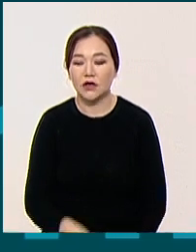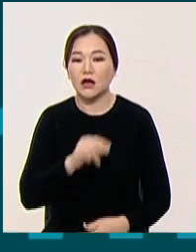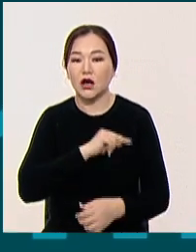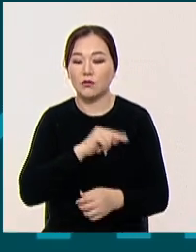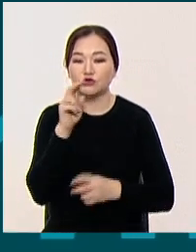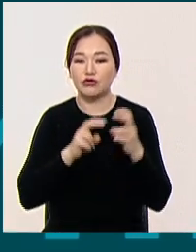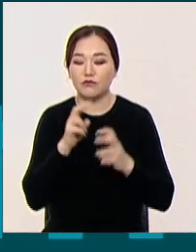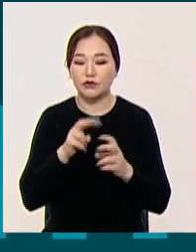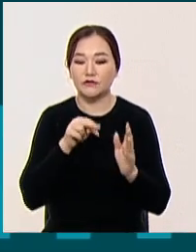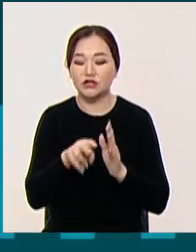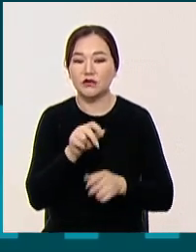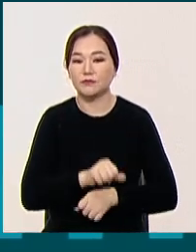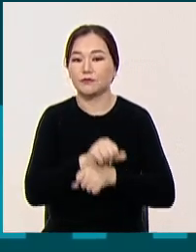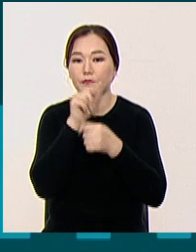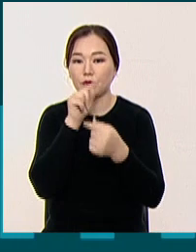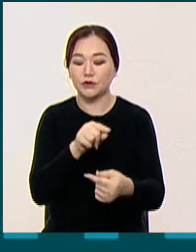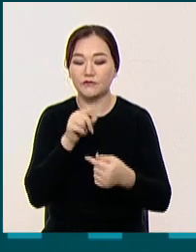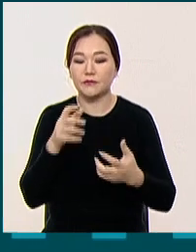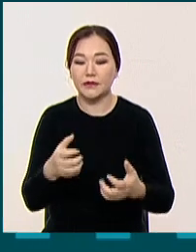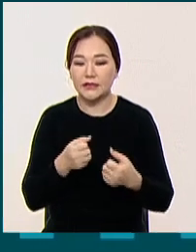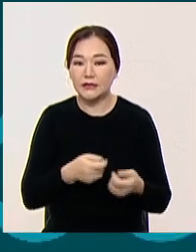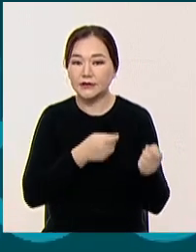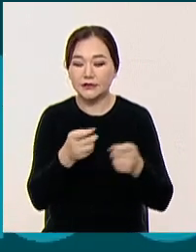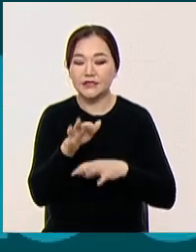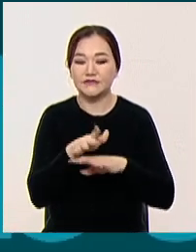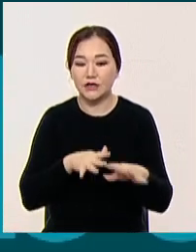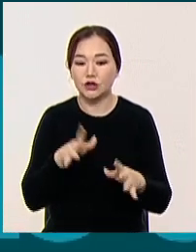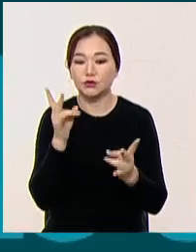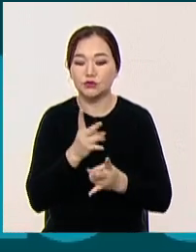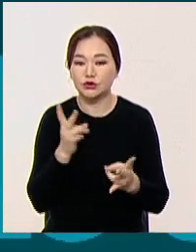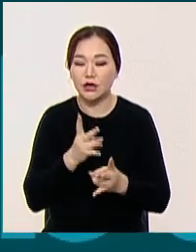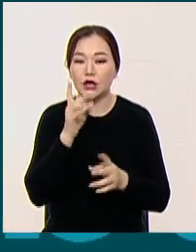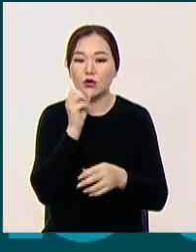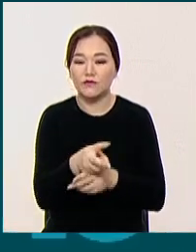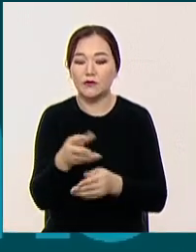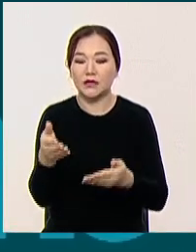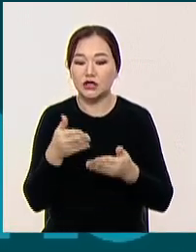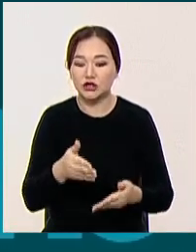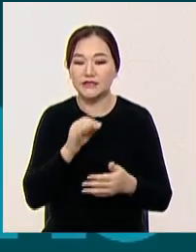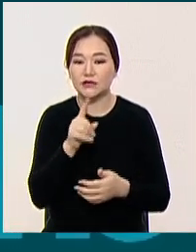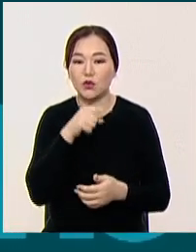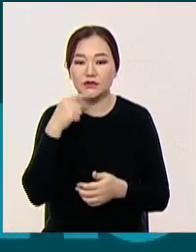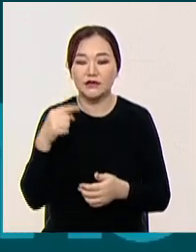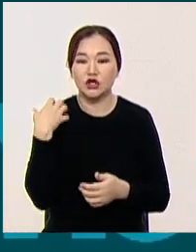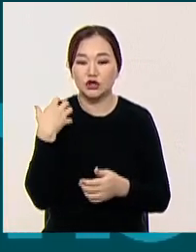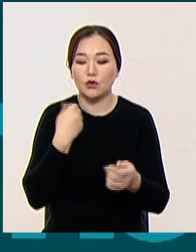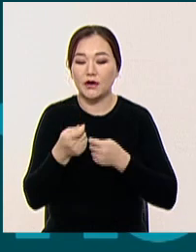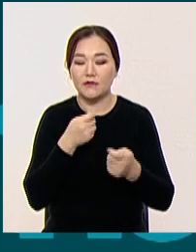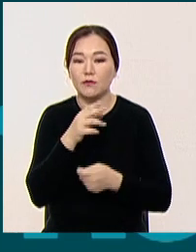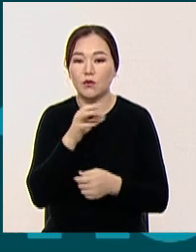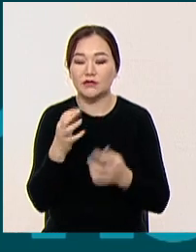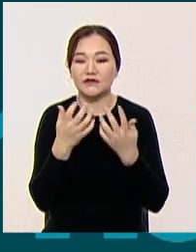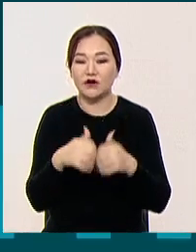Рабочие завода вышли на акцию протеста с требованием принести им публичные извинения и уволить приглашенного из России начальника управления по